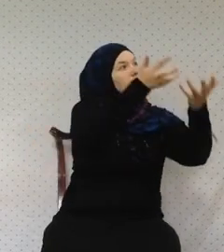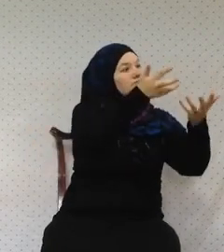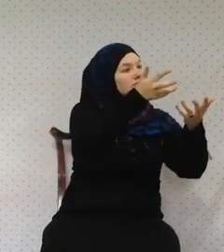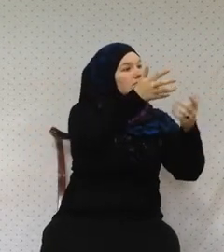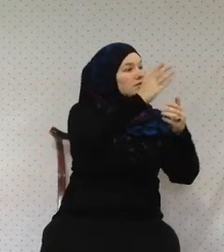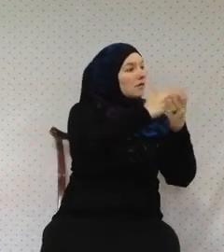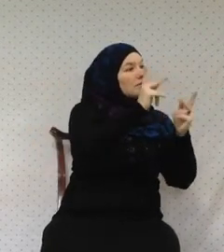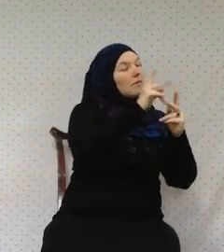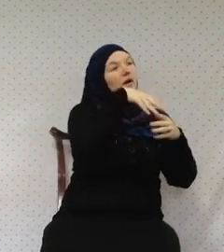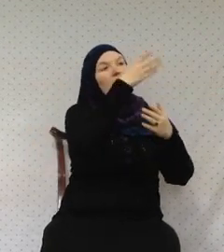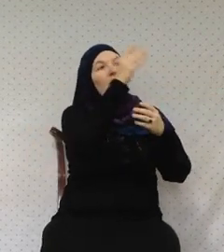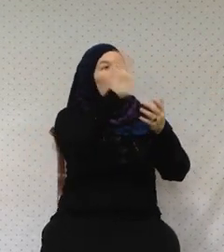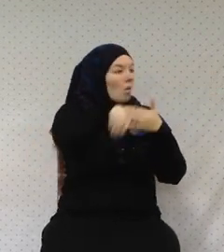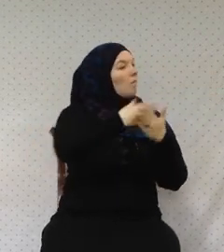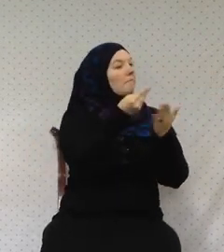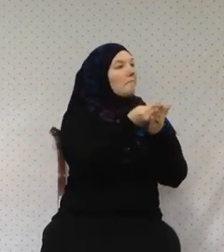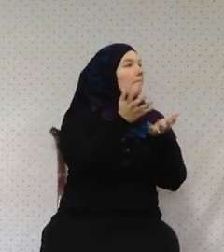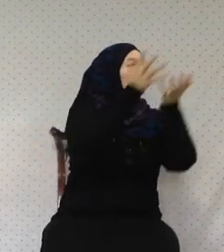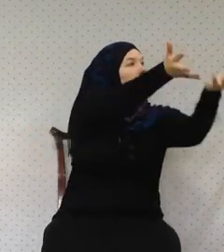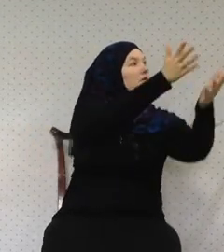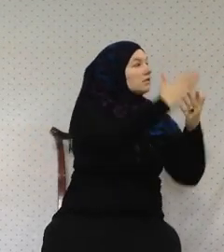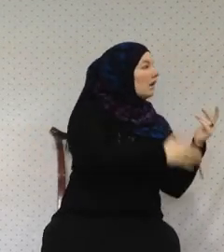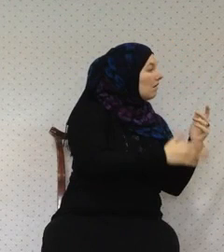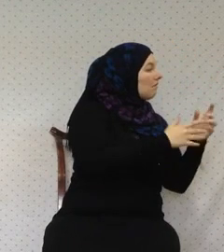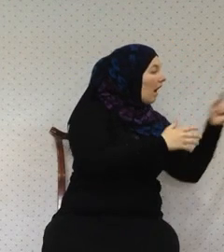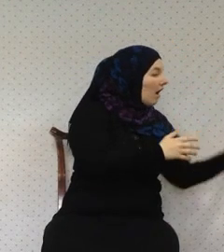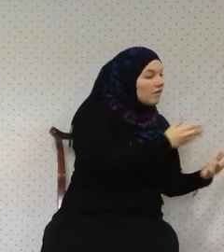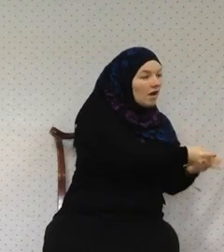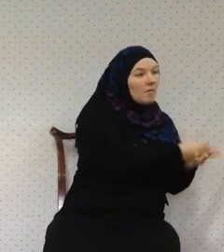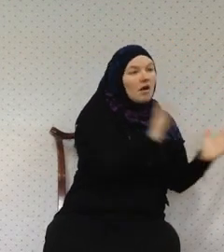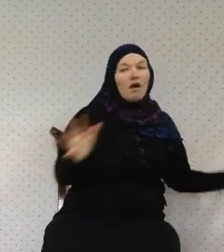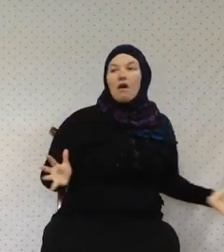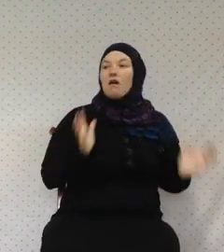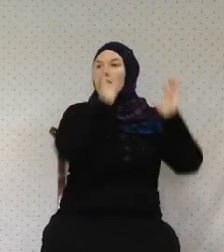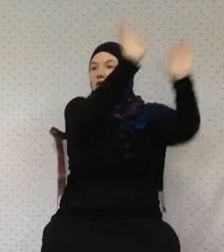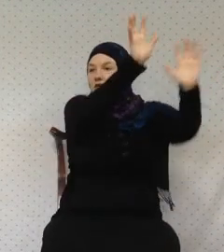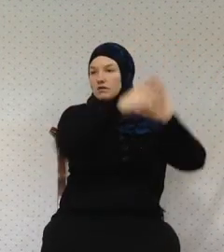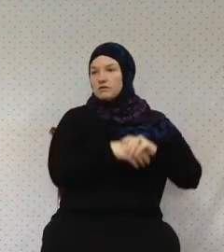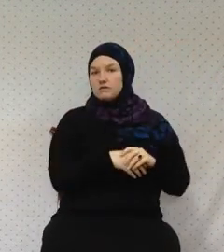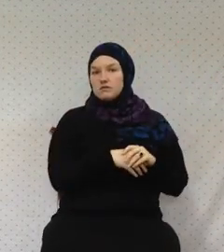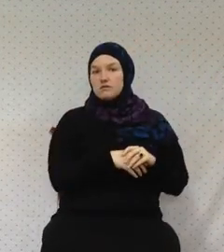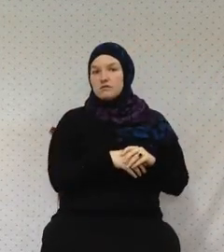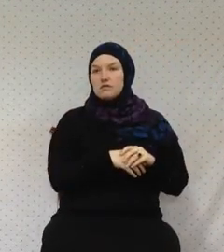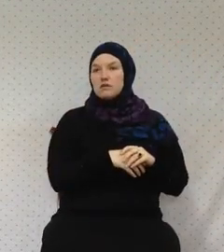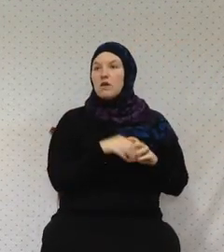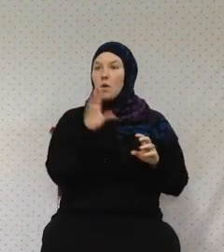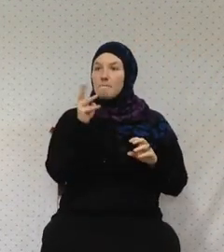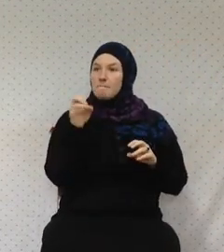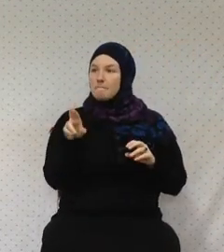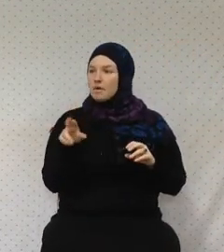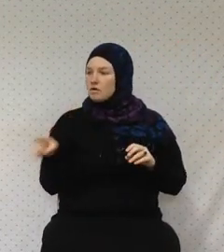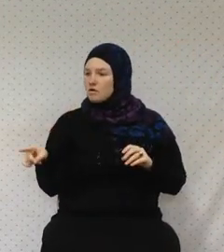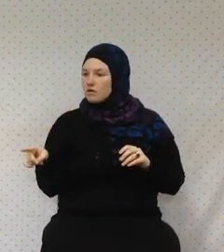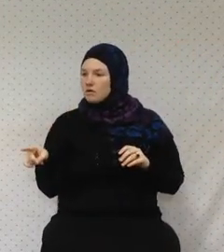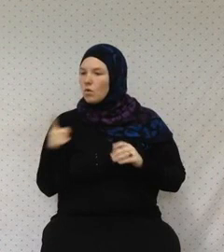money. And Uthman brought, everybody brought something. So the Prophet ﷺ turns to Umar, Umar, what